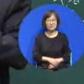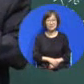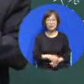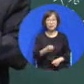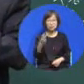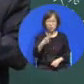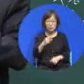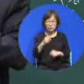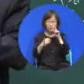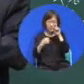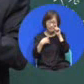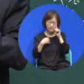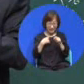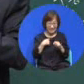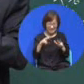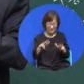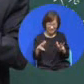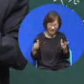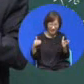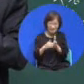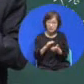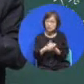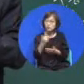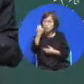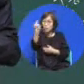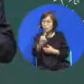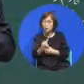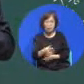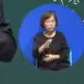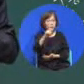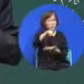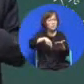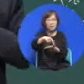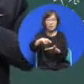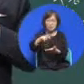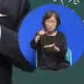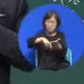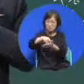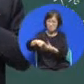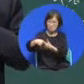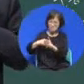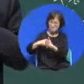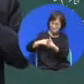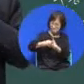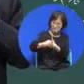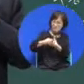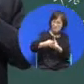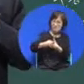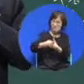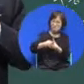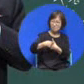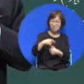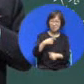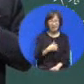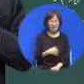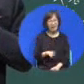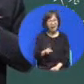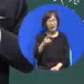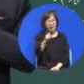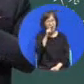돈 받으러 오는 사람 없었어요. And never once has there ever been anyone who wanted to a creditor